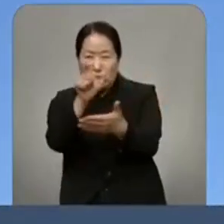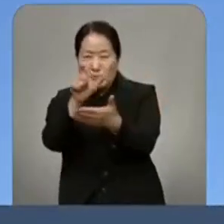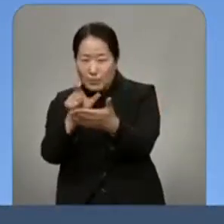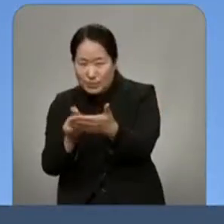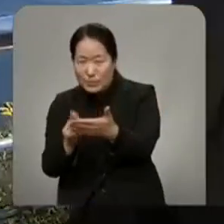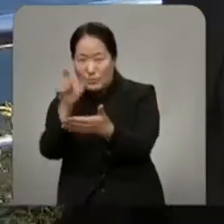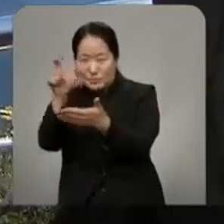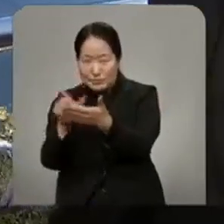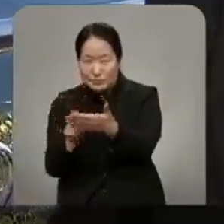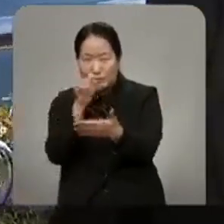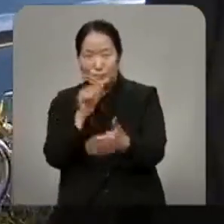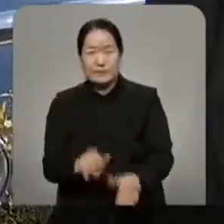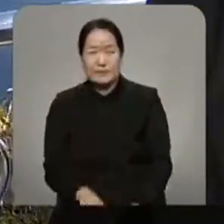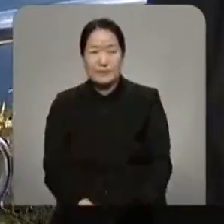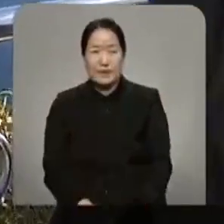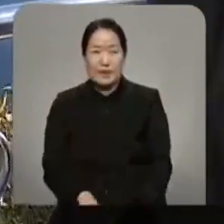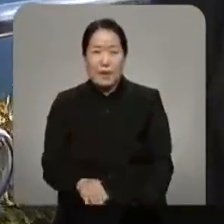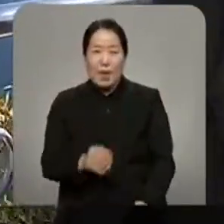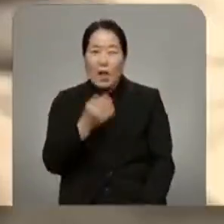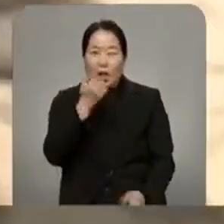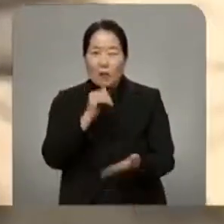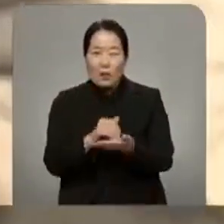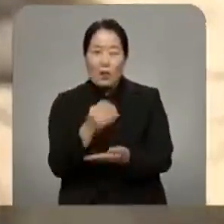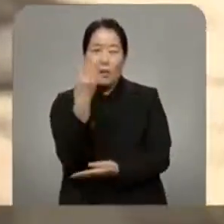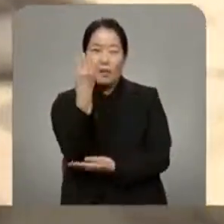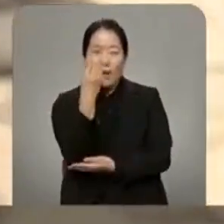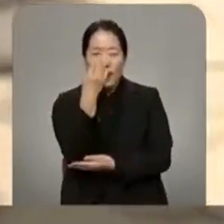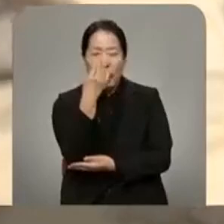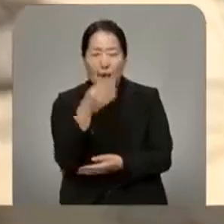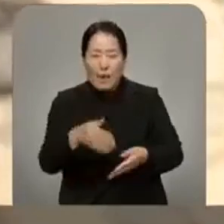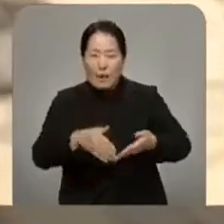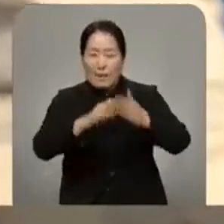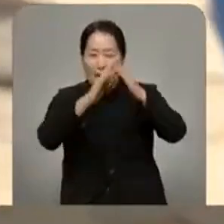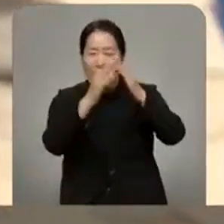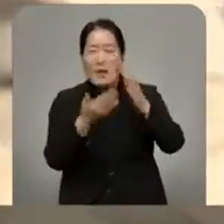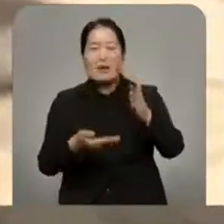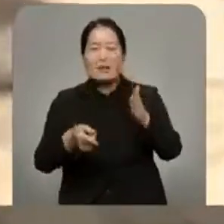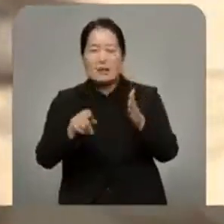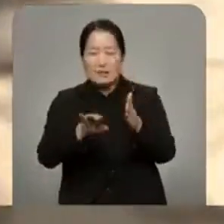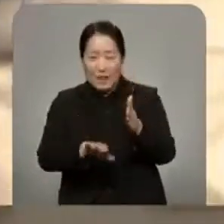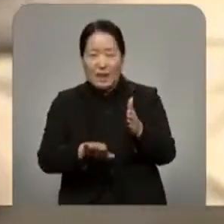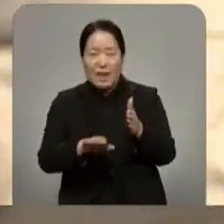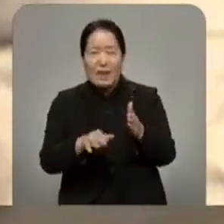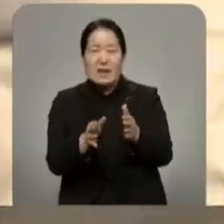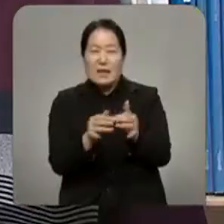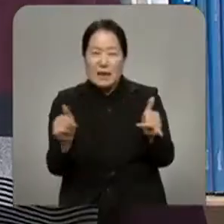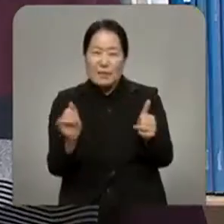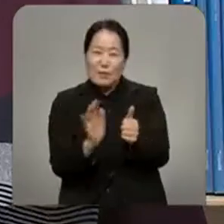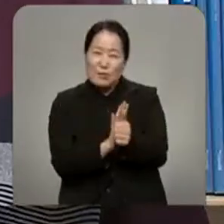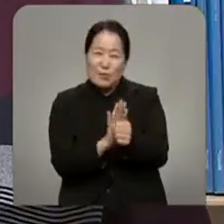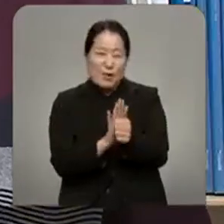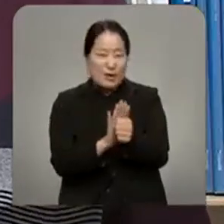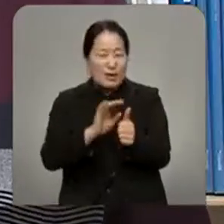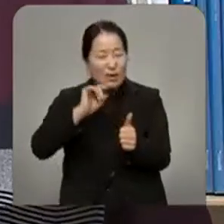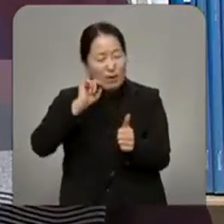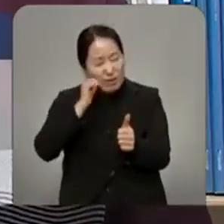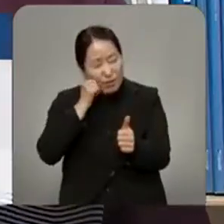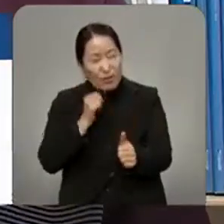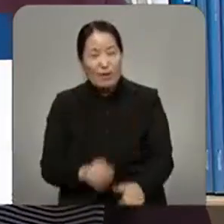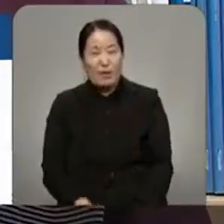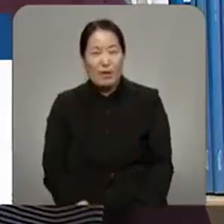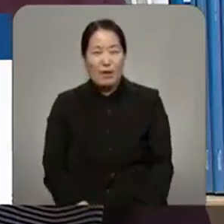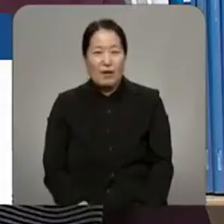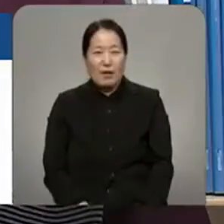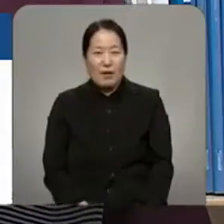새겨졌습니다. 뒤늦게 망향비가 세워졌지만 실향민의 슬픔을 달래기엔 아쉽습니다. 망향비가 50년이 지난